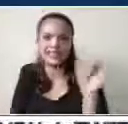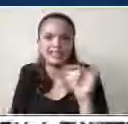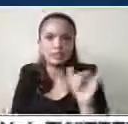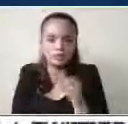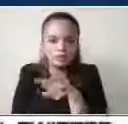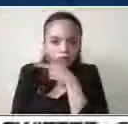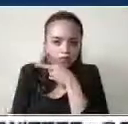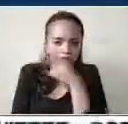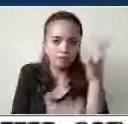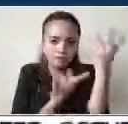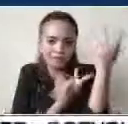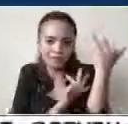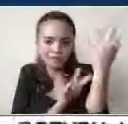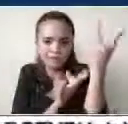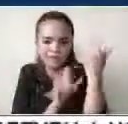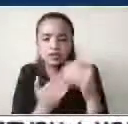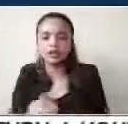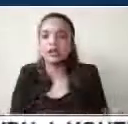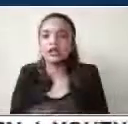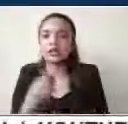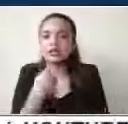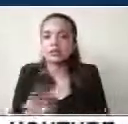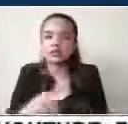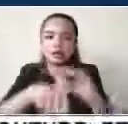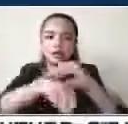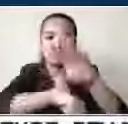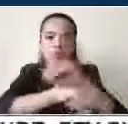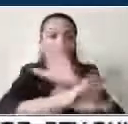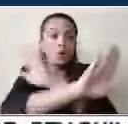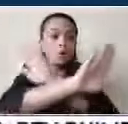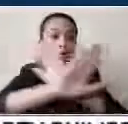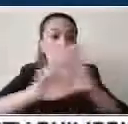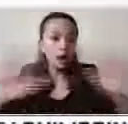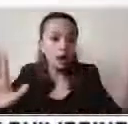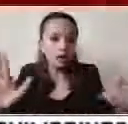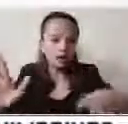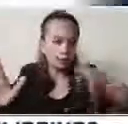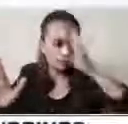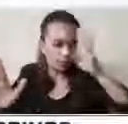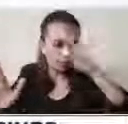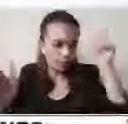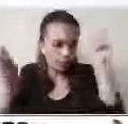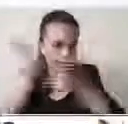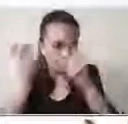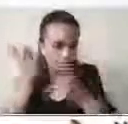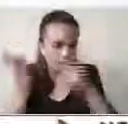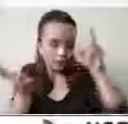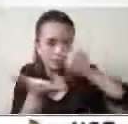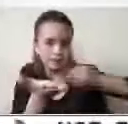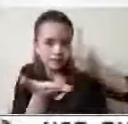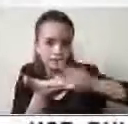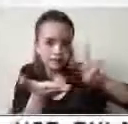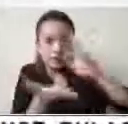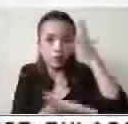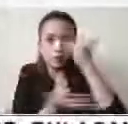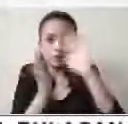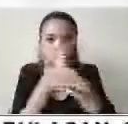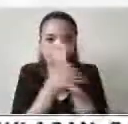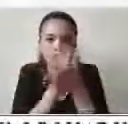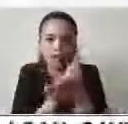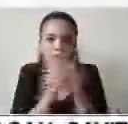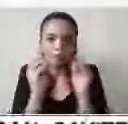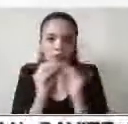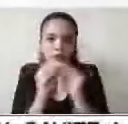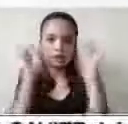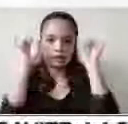sa COVID-19. May panlaban na ang katawan ko sa COVID-19. Sa pinakahuling tala ng DOH at NTF